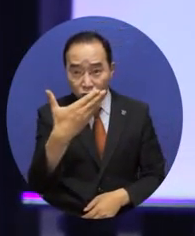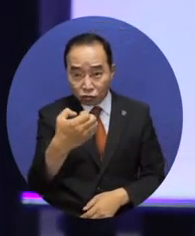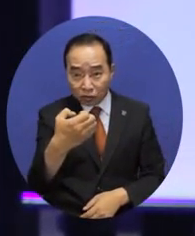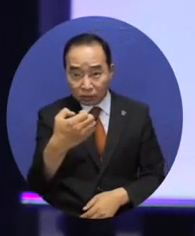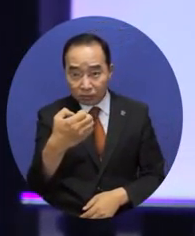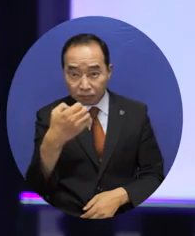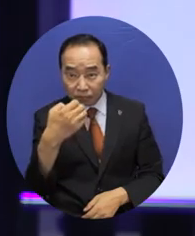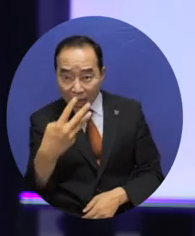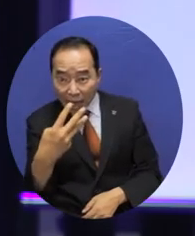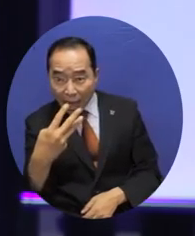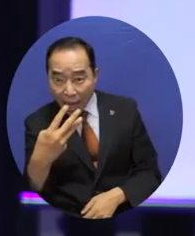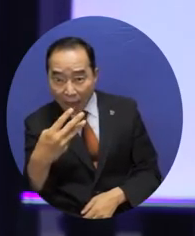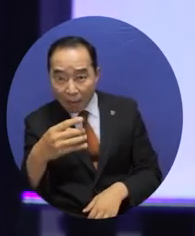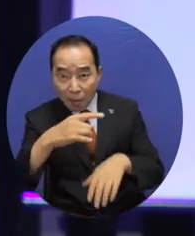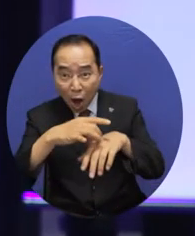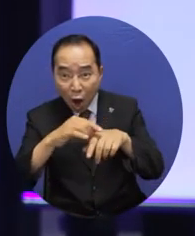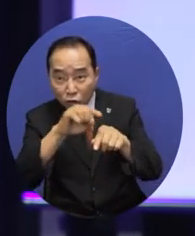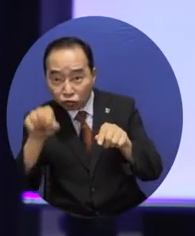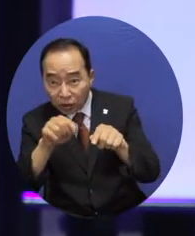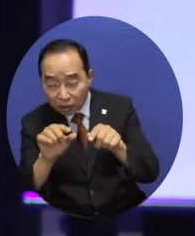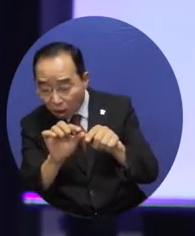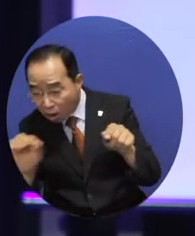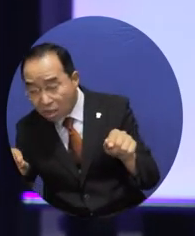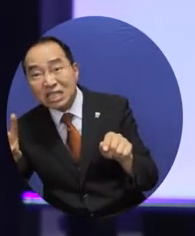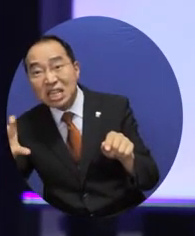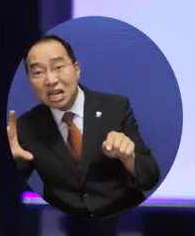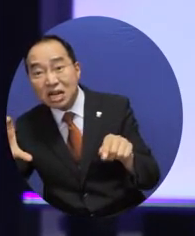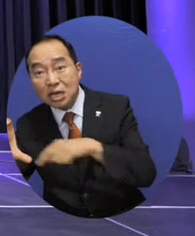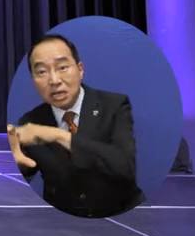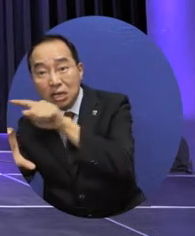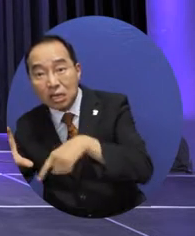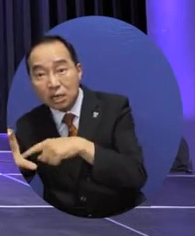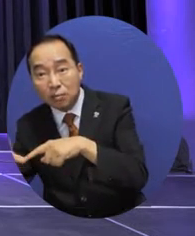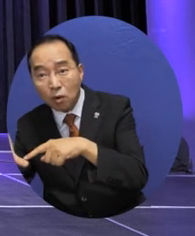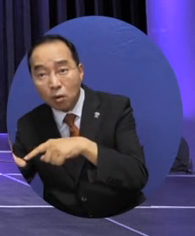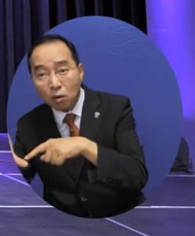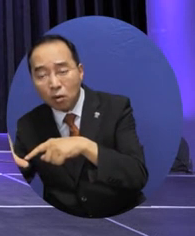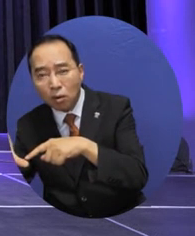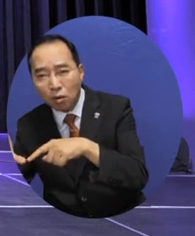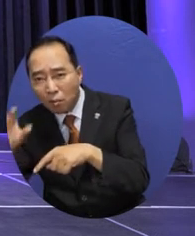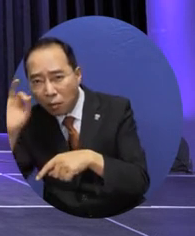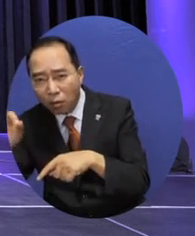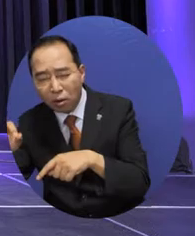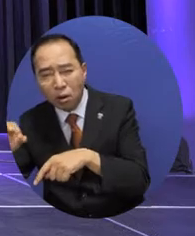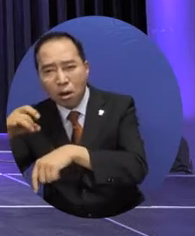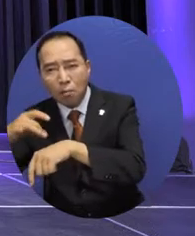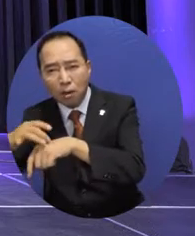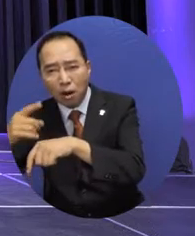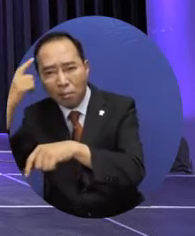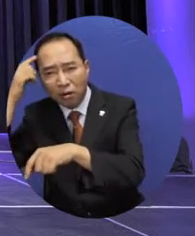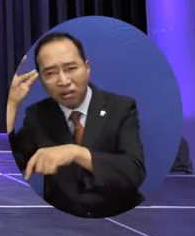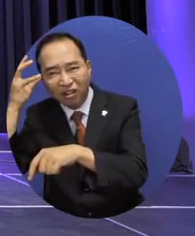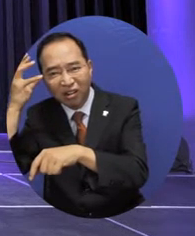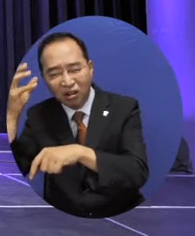가운데 자그마치 25개나 되는 유골에서 그 함몰된 흔적이 발굴되고